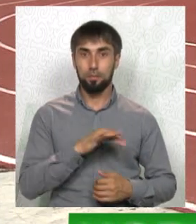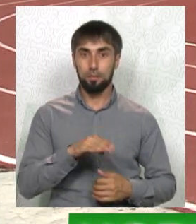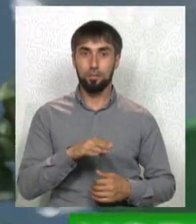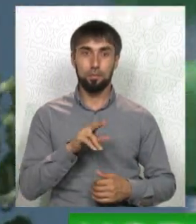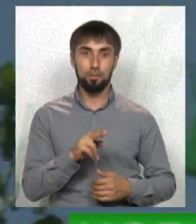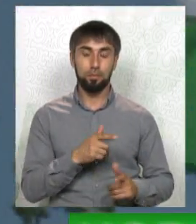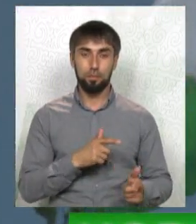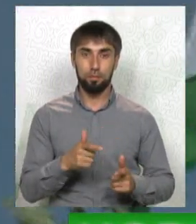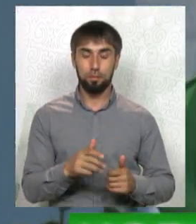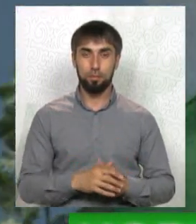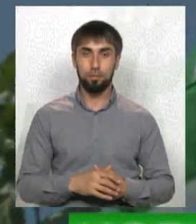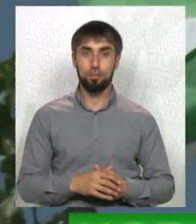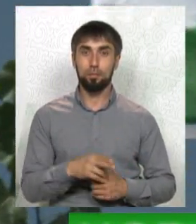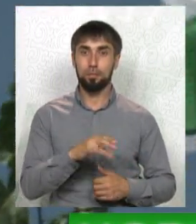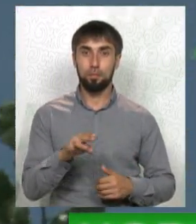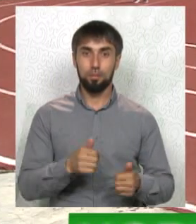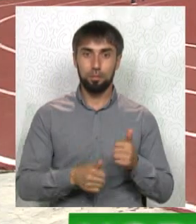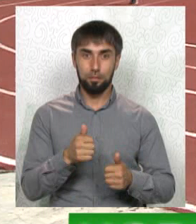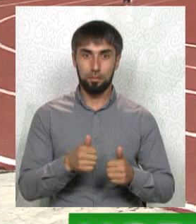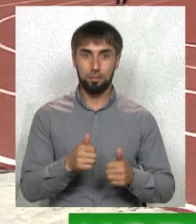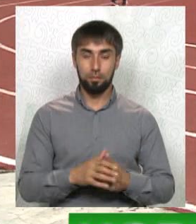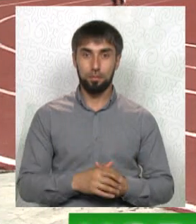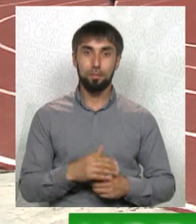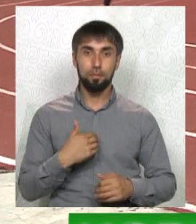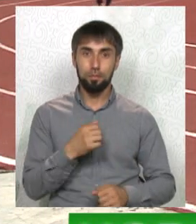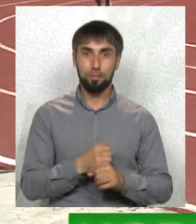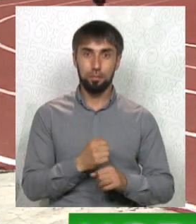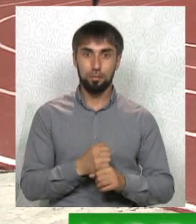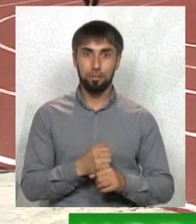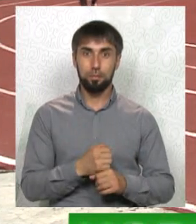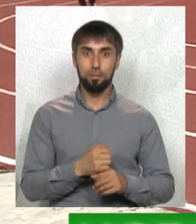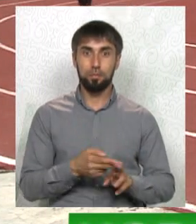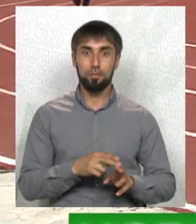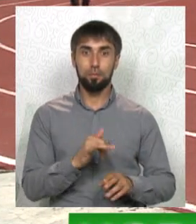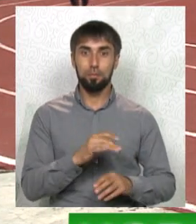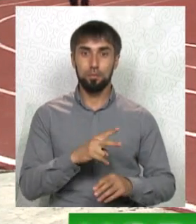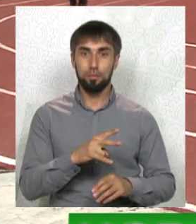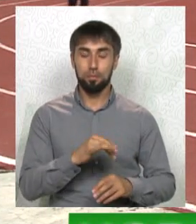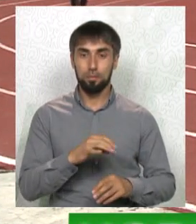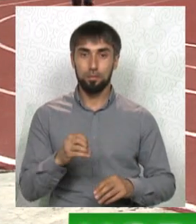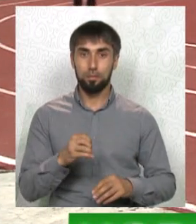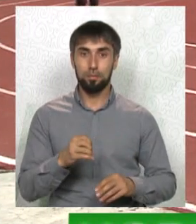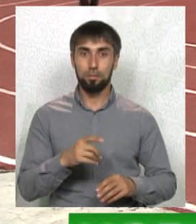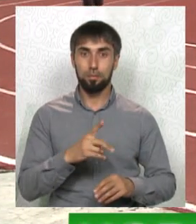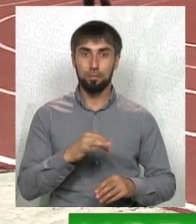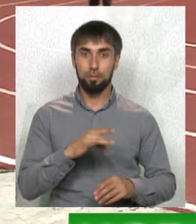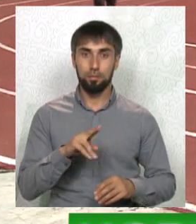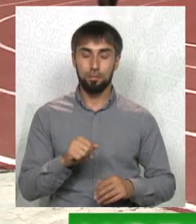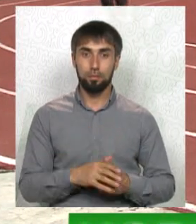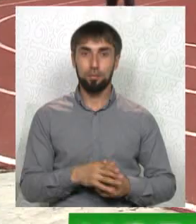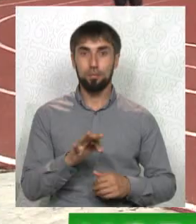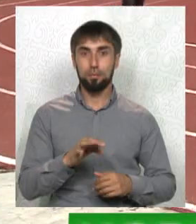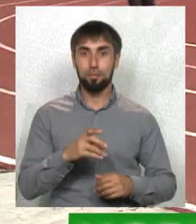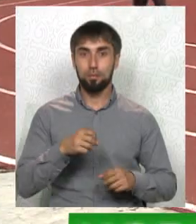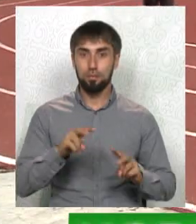как подготавливаются. Перед соревнованием мы делаем усиленную нагрузку там, по ОФП, по спецпо и